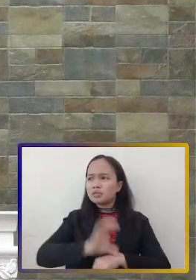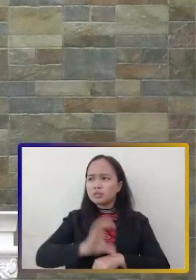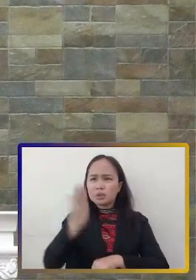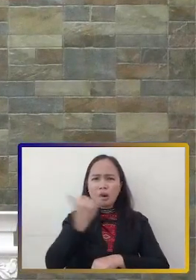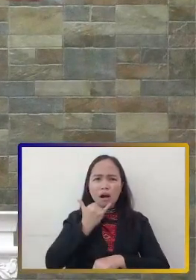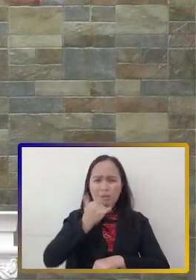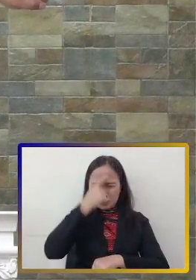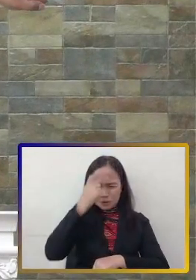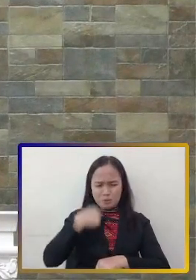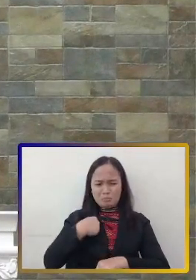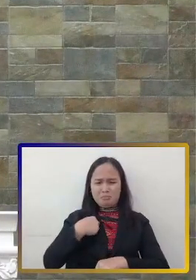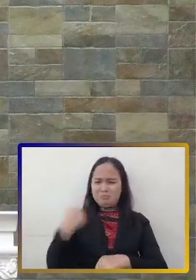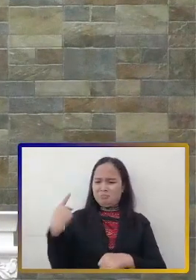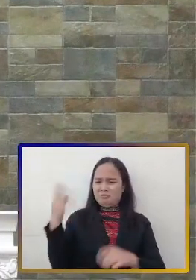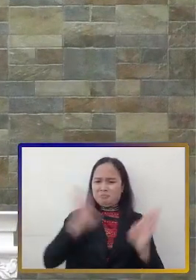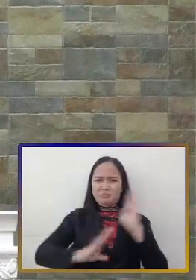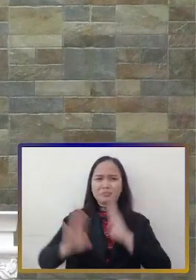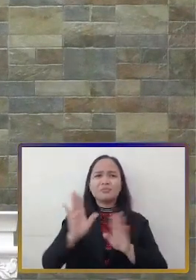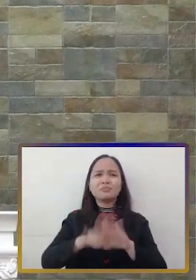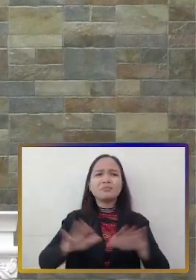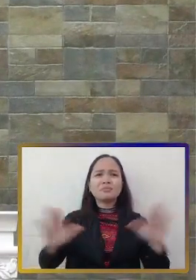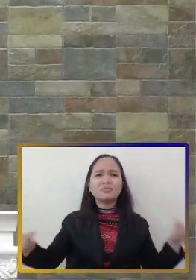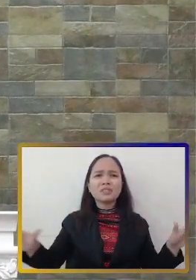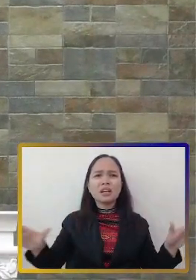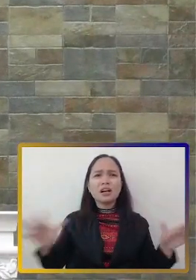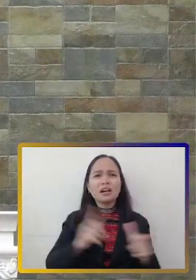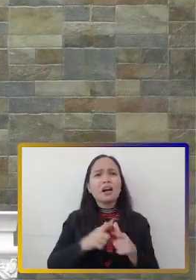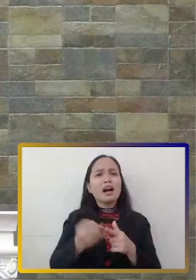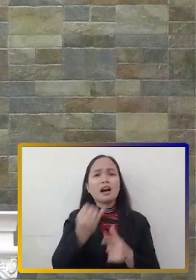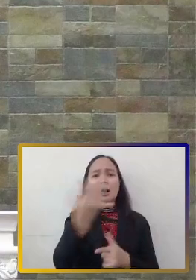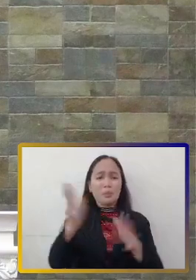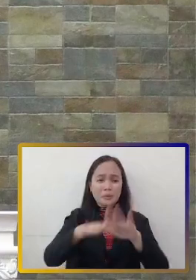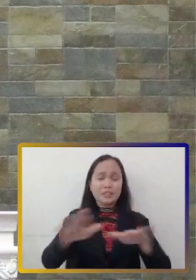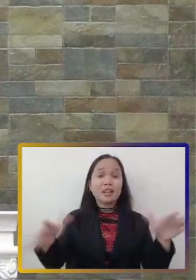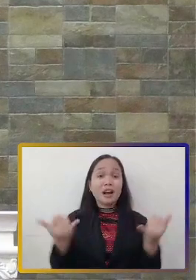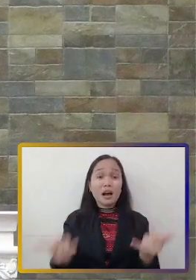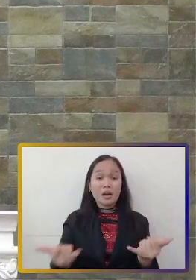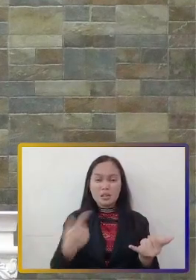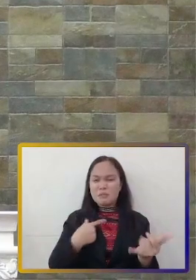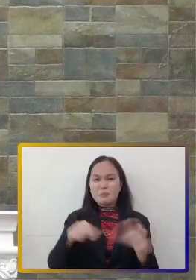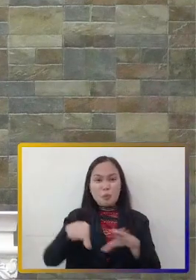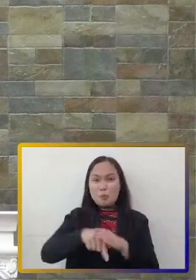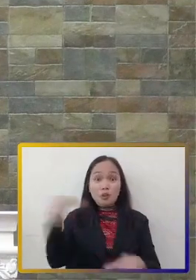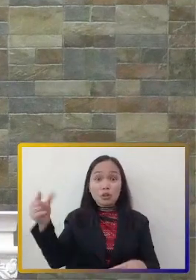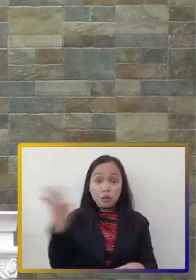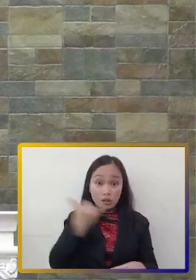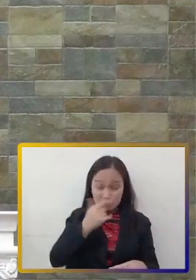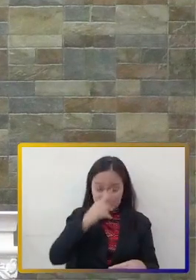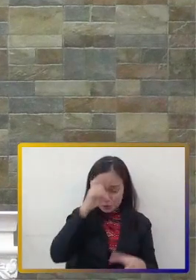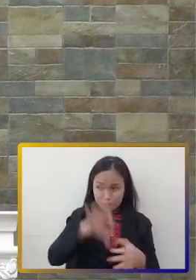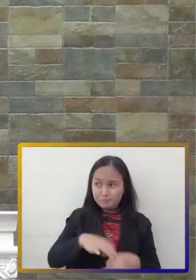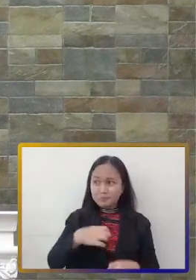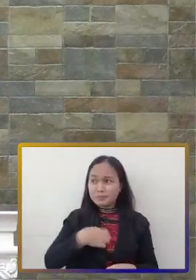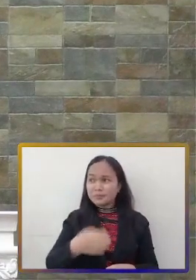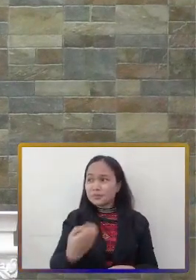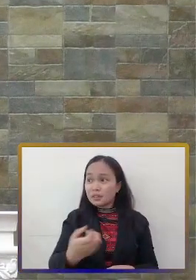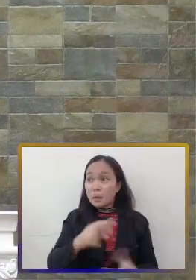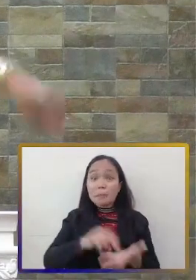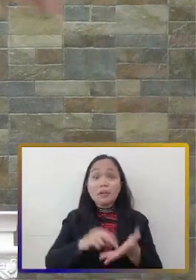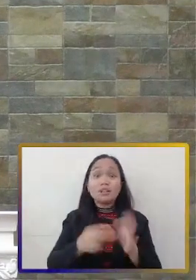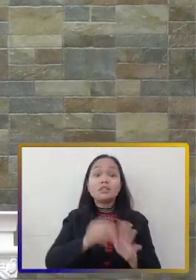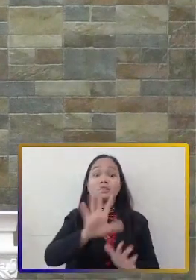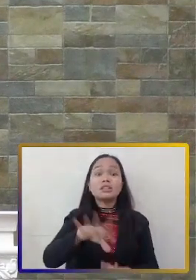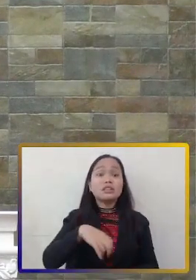sa problema ng kanilang mga anak. Ilang mga anak na ngayon ang nag-backslide dahilan sa kanilang emotion. You see, yung emotion ng